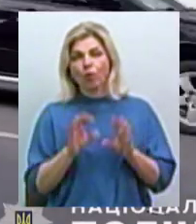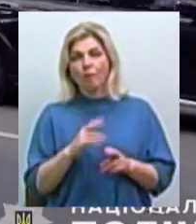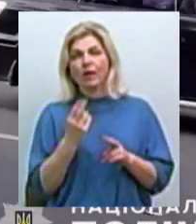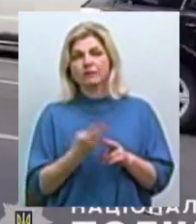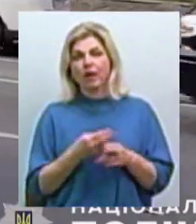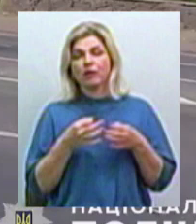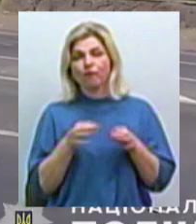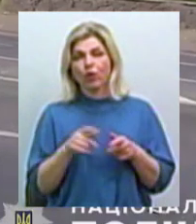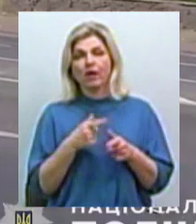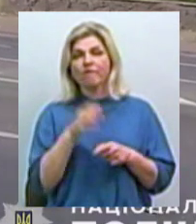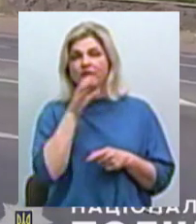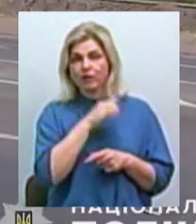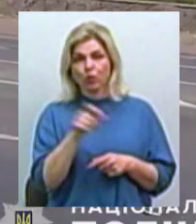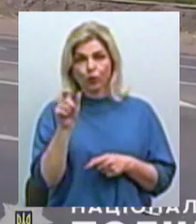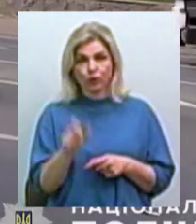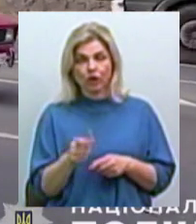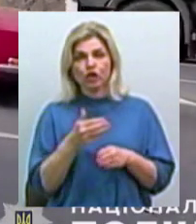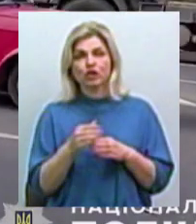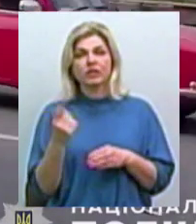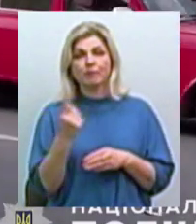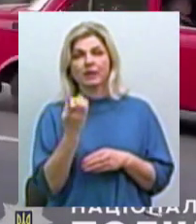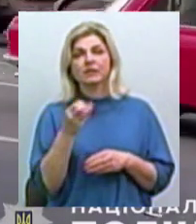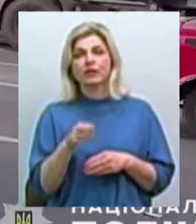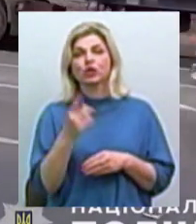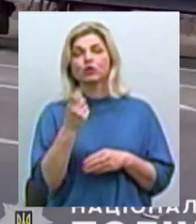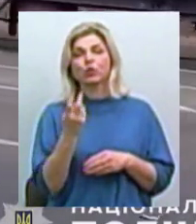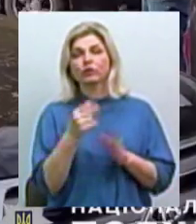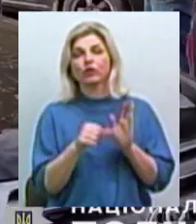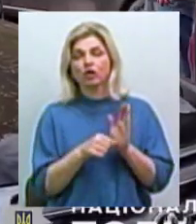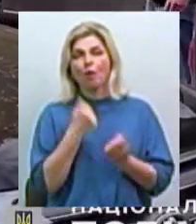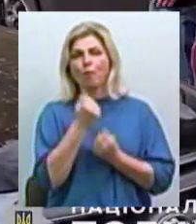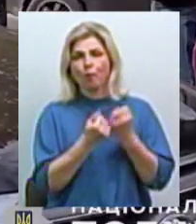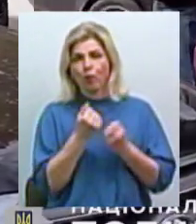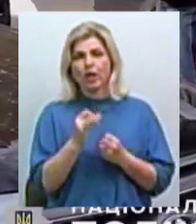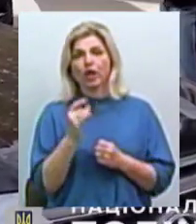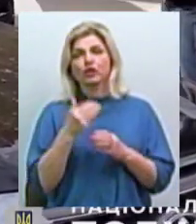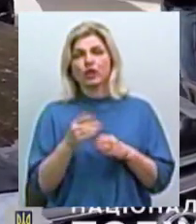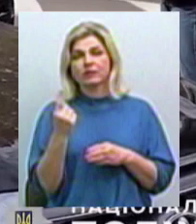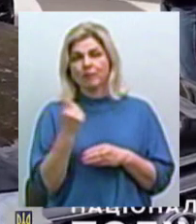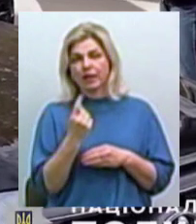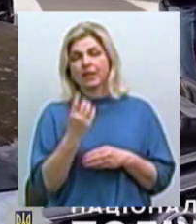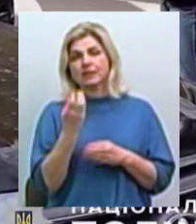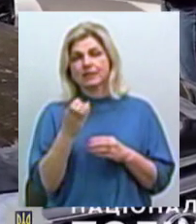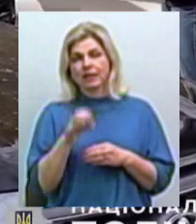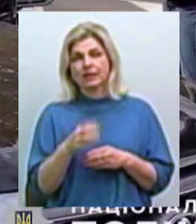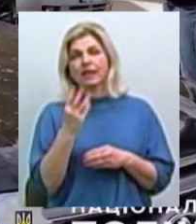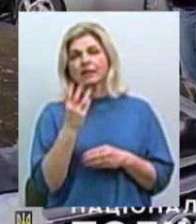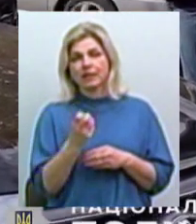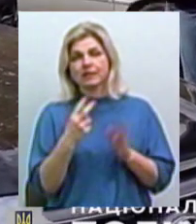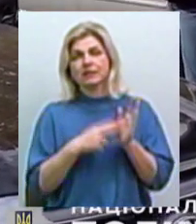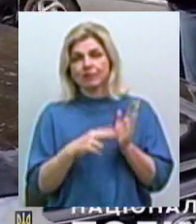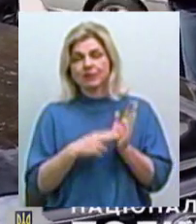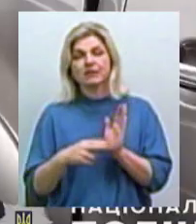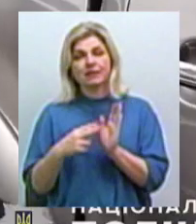волі або викрадення людини. Частина 1 статті 126 – побої мордування. Та частина 1 статті 357 – викрадення привласнення